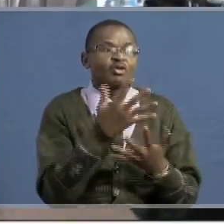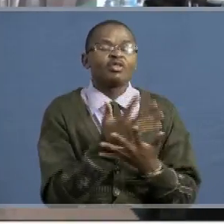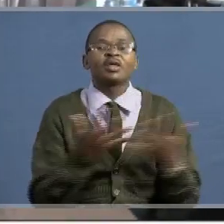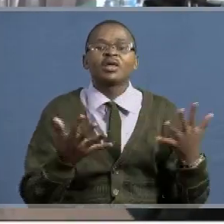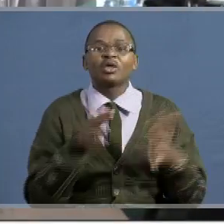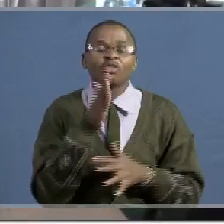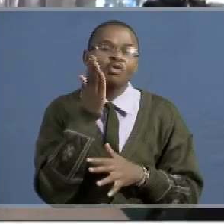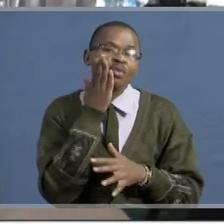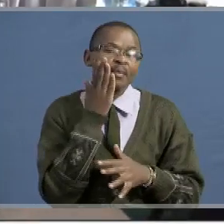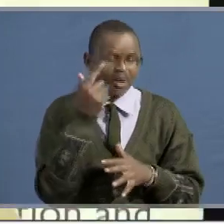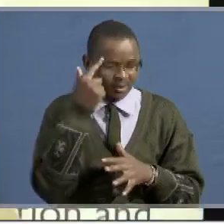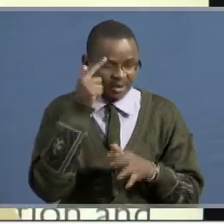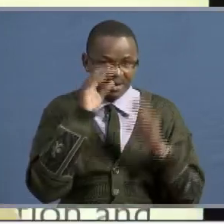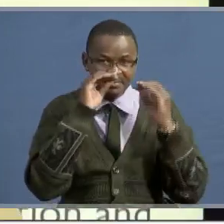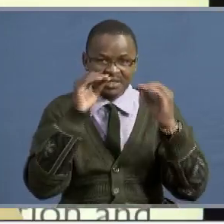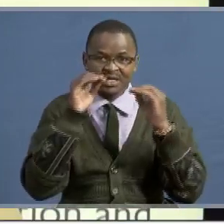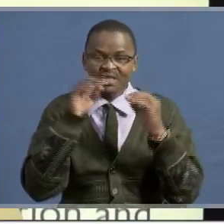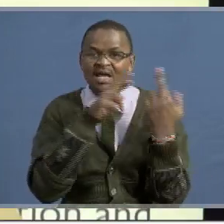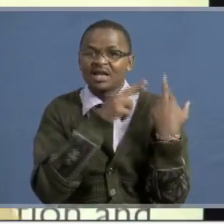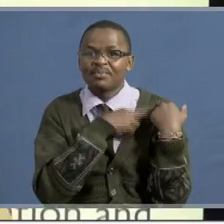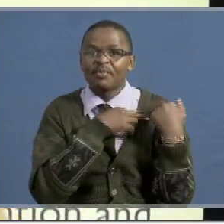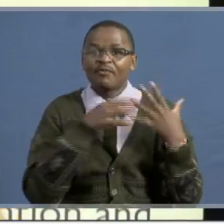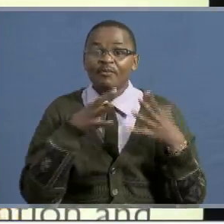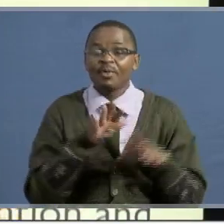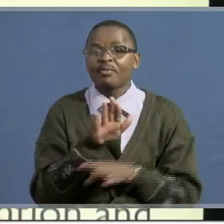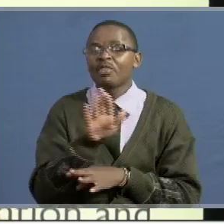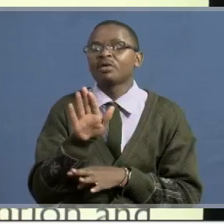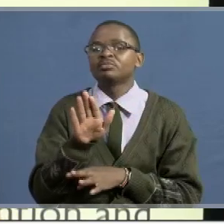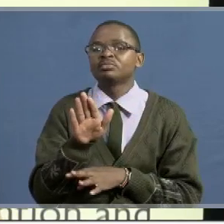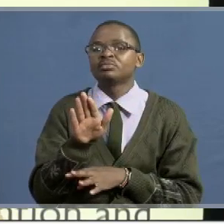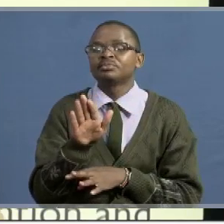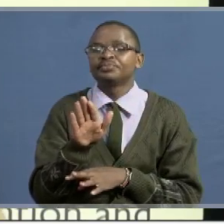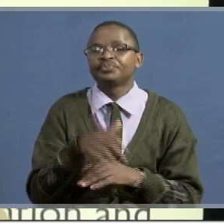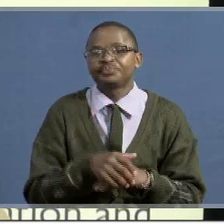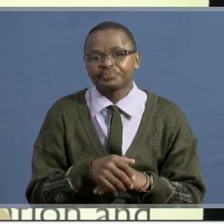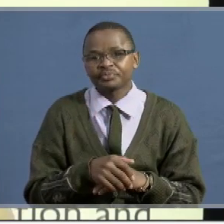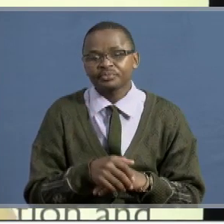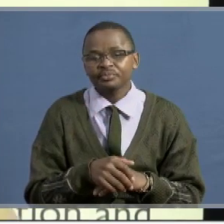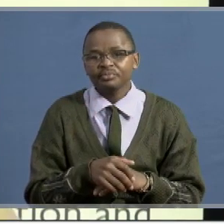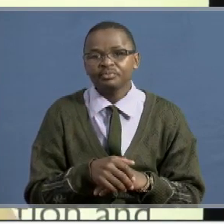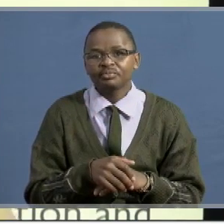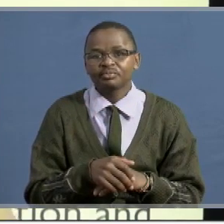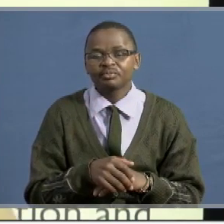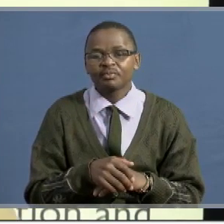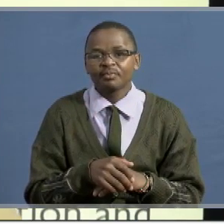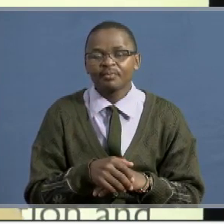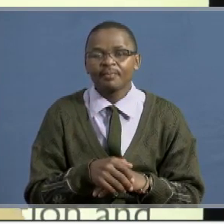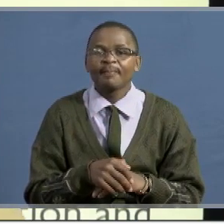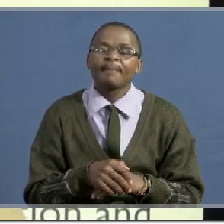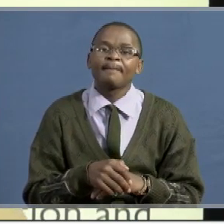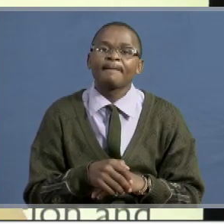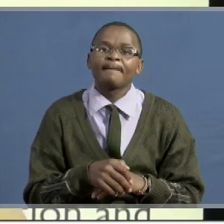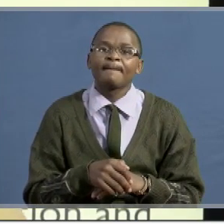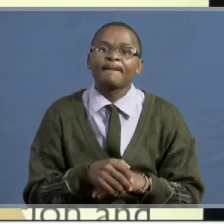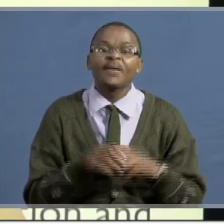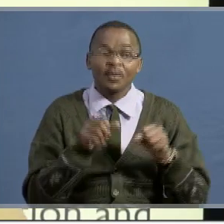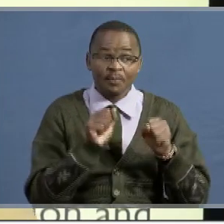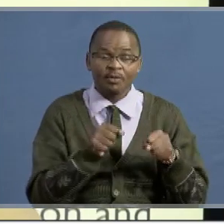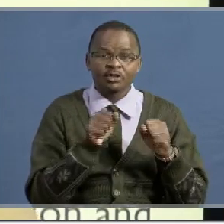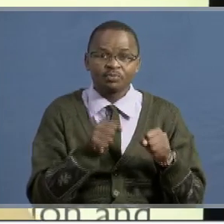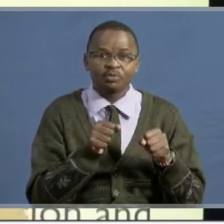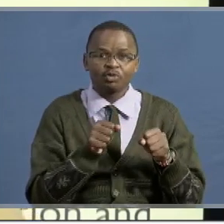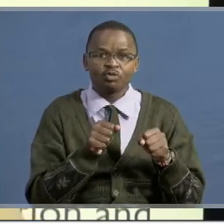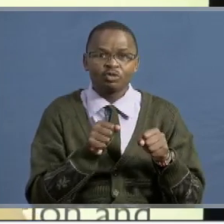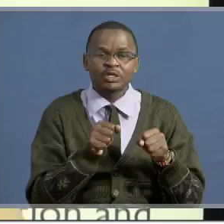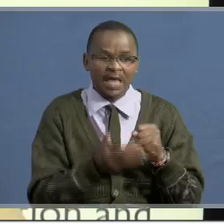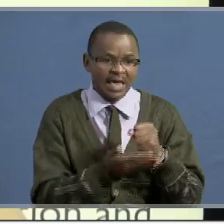wamama waelimishwe kuhusu majukumu yao kwa watoto wao. Na wawe wanaweza